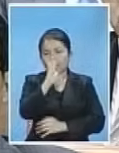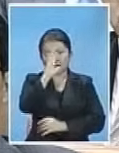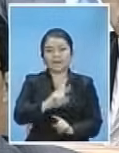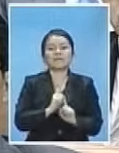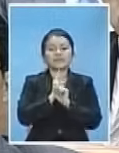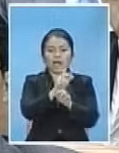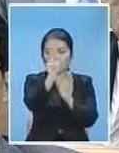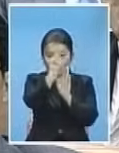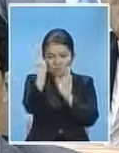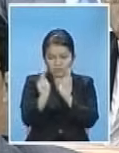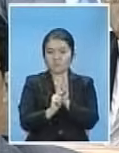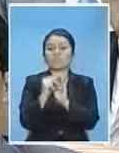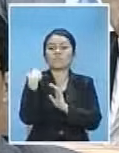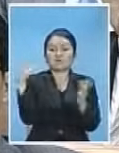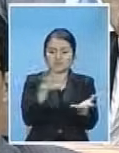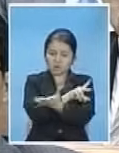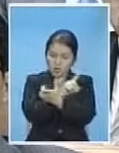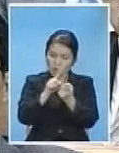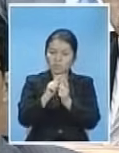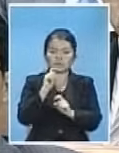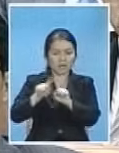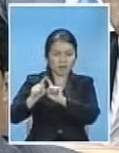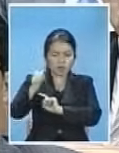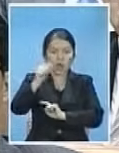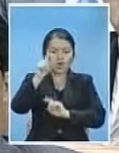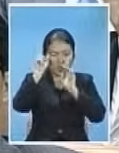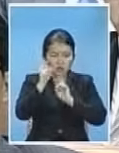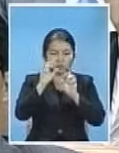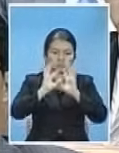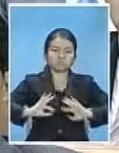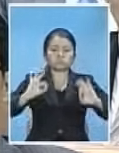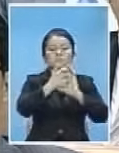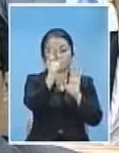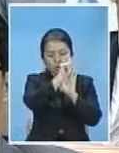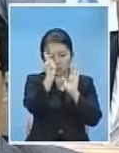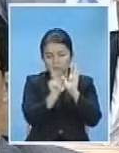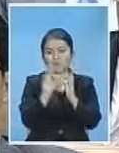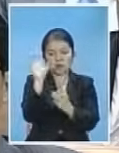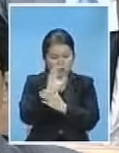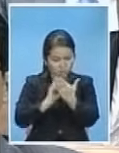หลักบ้านเมืองและบ้านเมืองจะอยู่ได้ถ้าเรารักษาหลักครับขอบพระคุณท่านประธาน